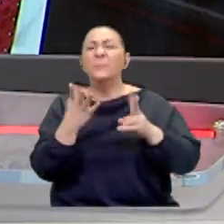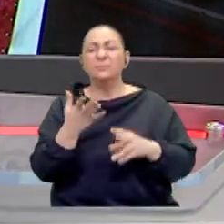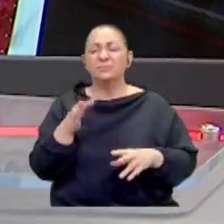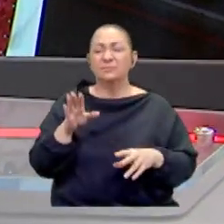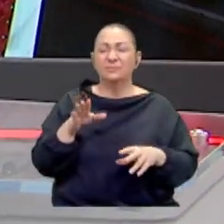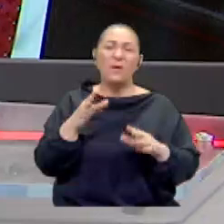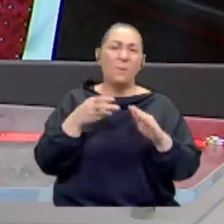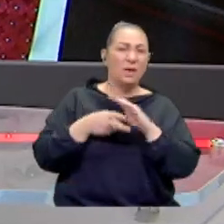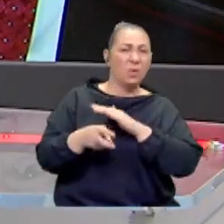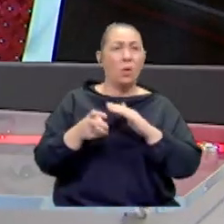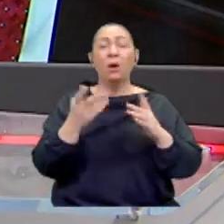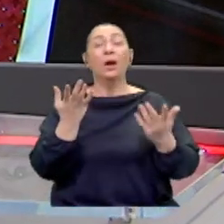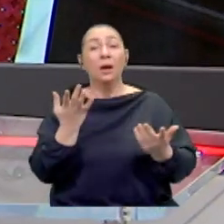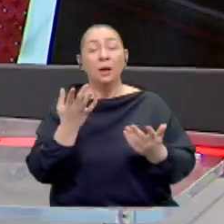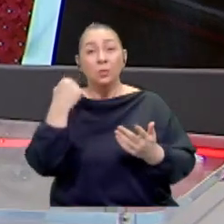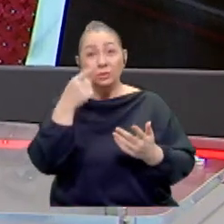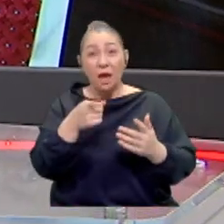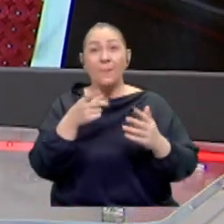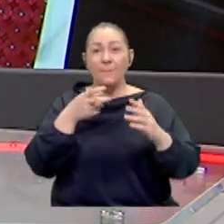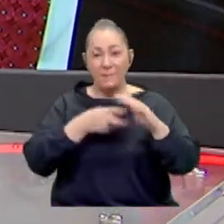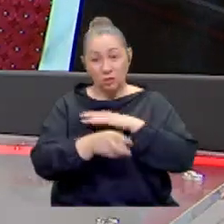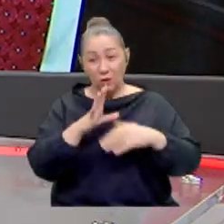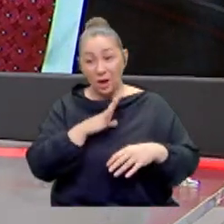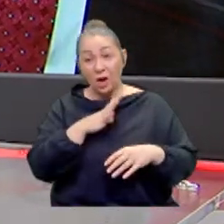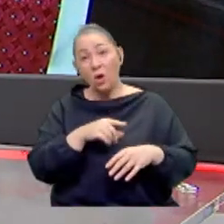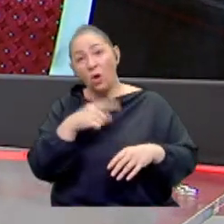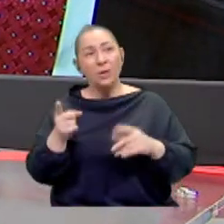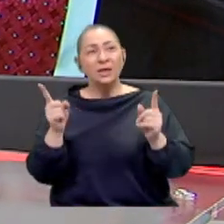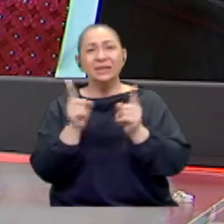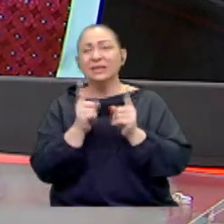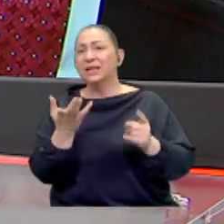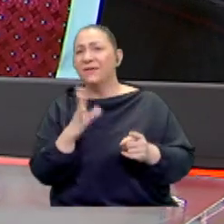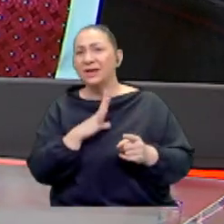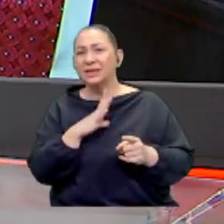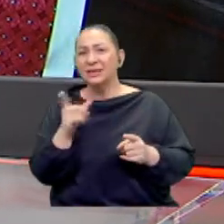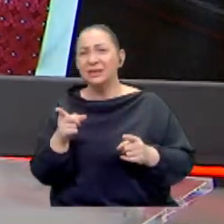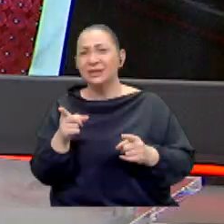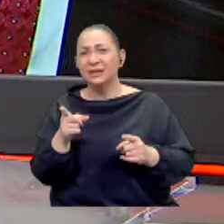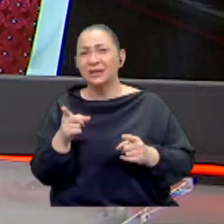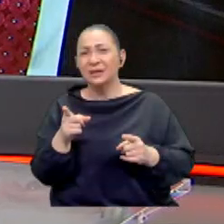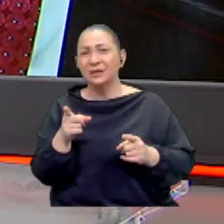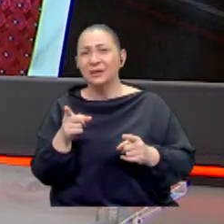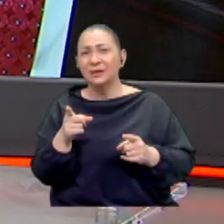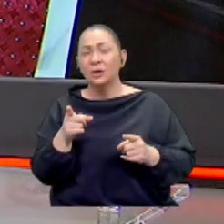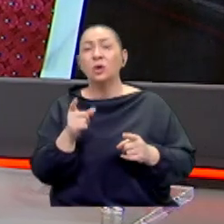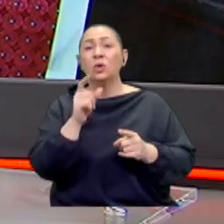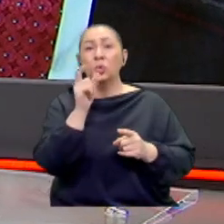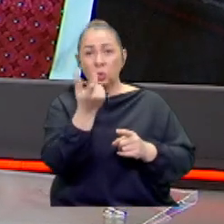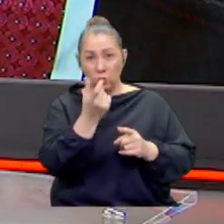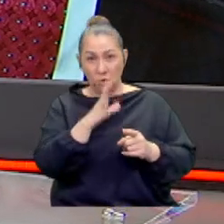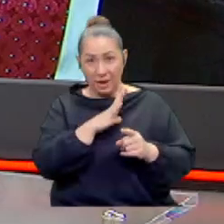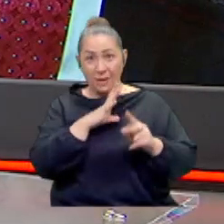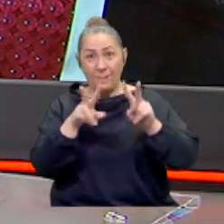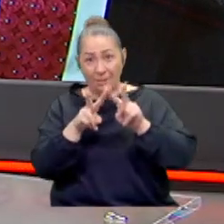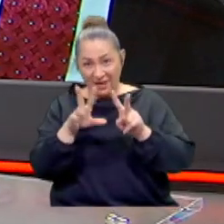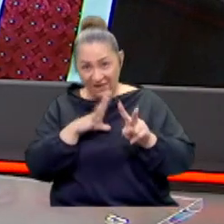yani Dolayısıyla biliyorsunuz metro var öbürünün öbürünü kısaltması neydi arkadaşlar ya o vardı